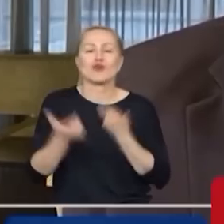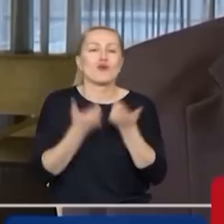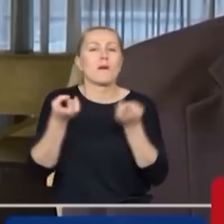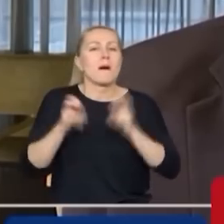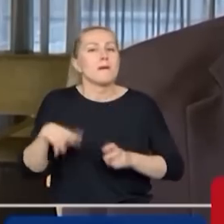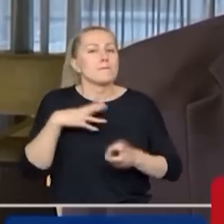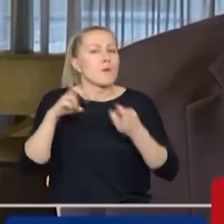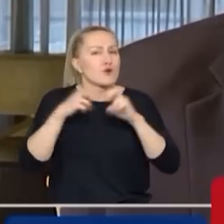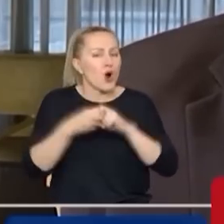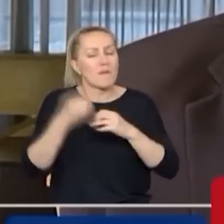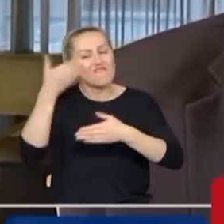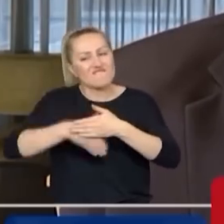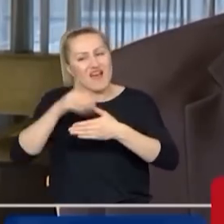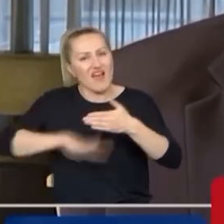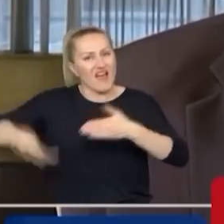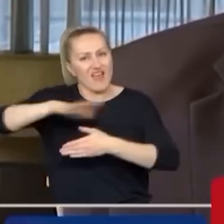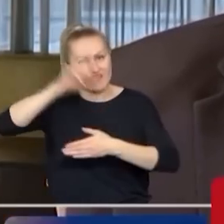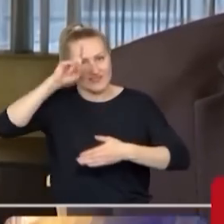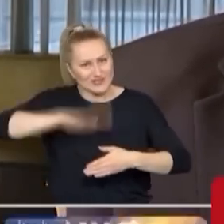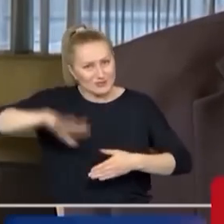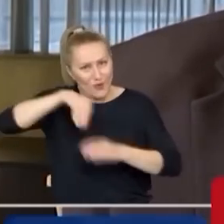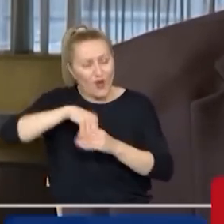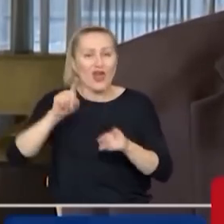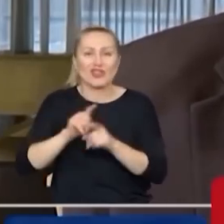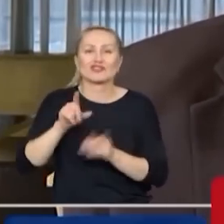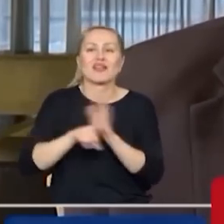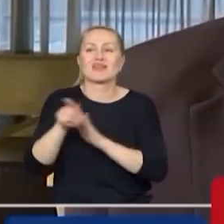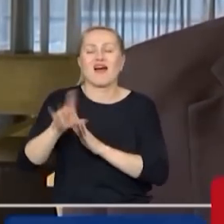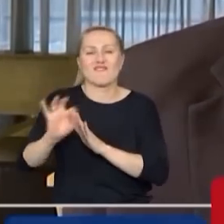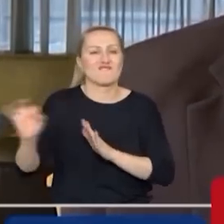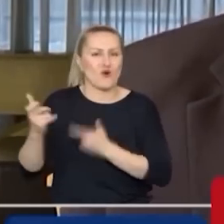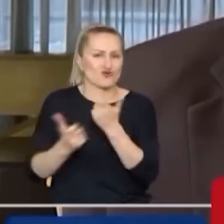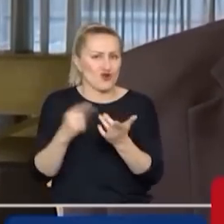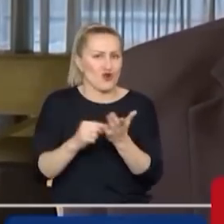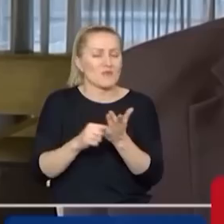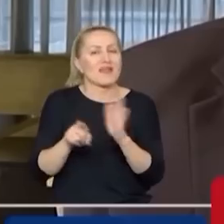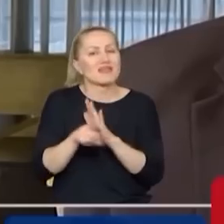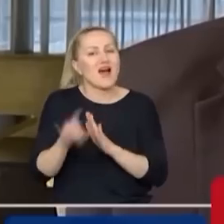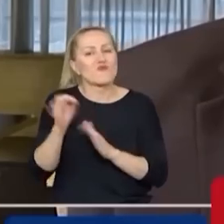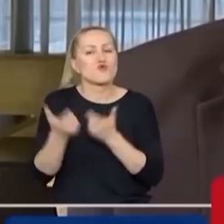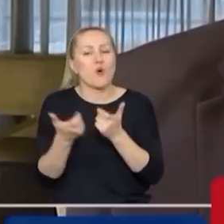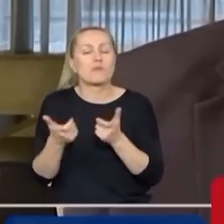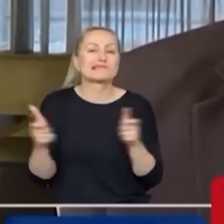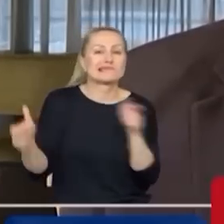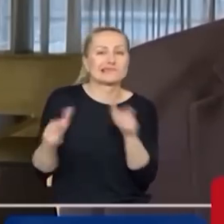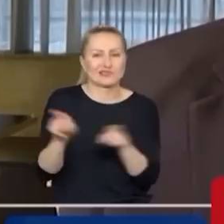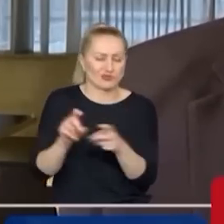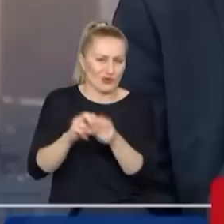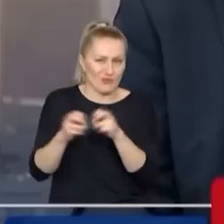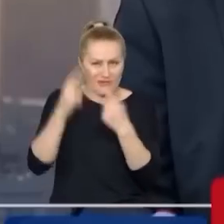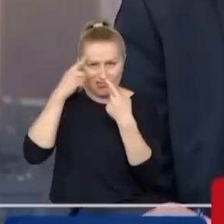wewnątrz społeczeństwa, ale stwarza również dla swoich silowików, dla aparatu represyjnego.